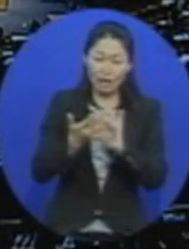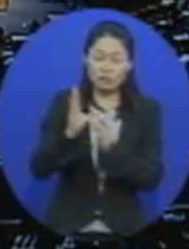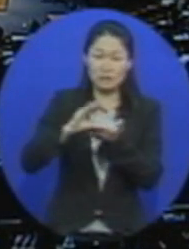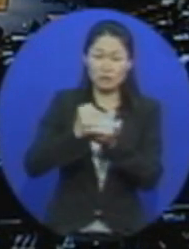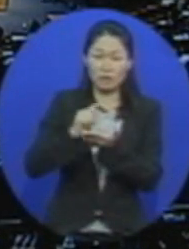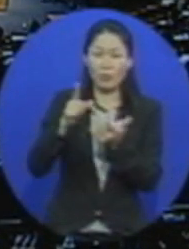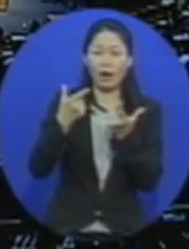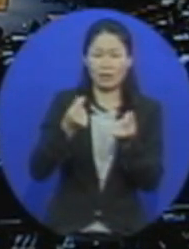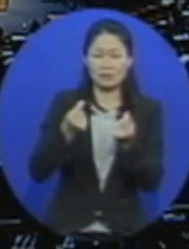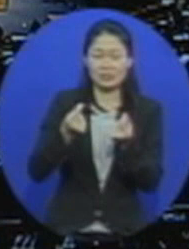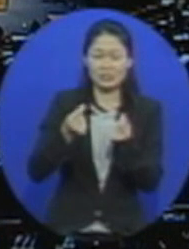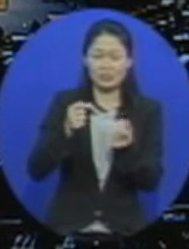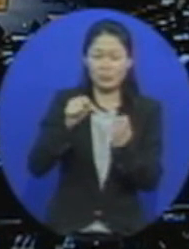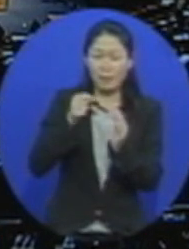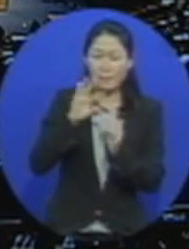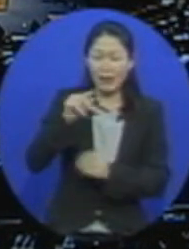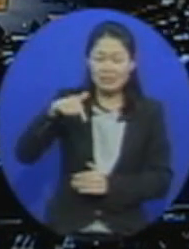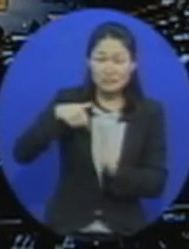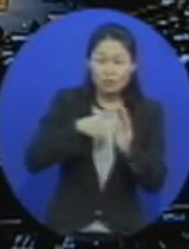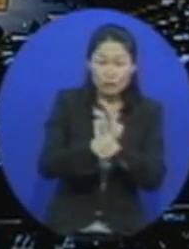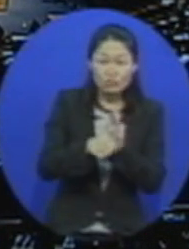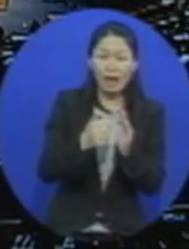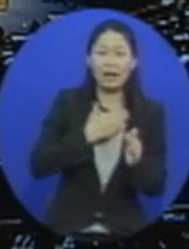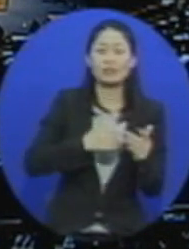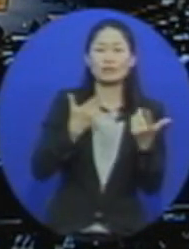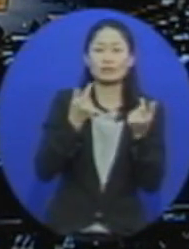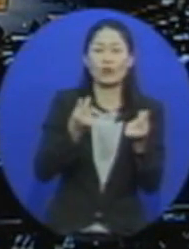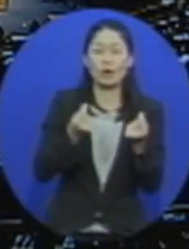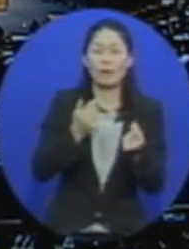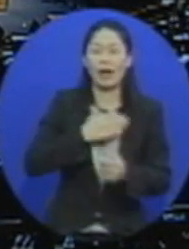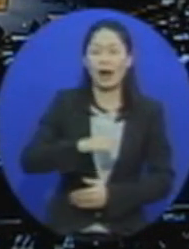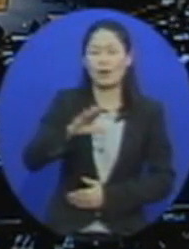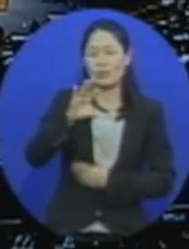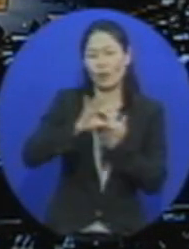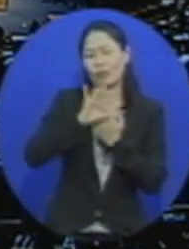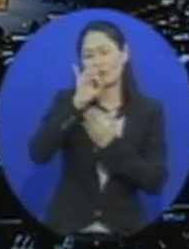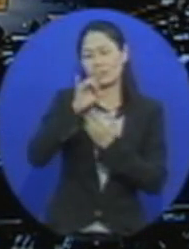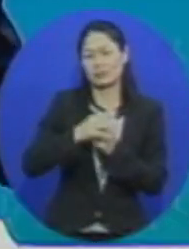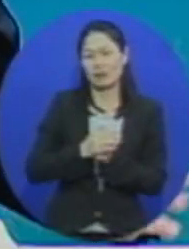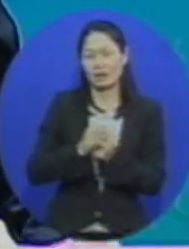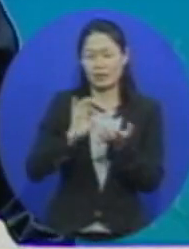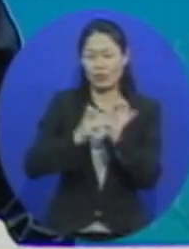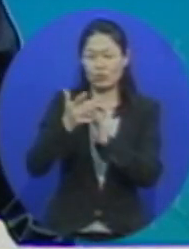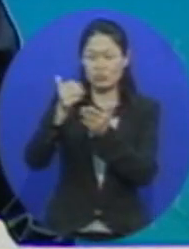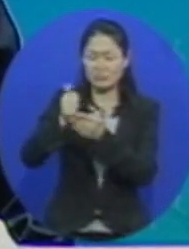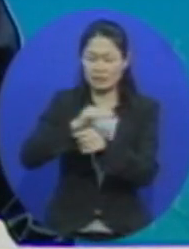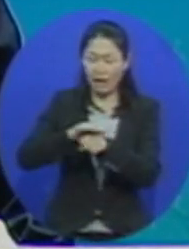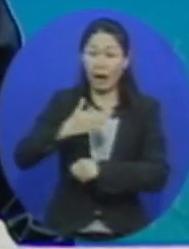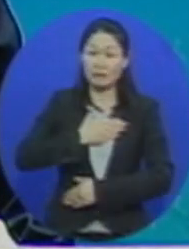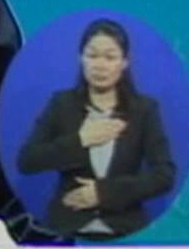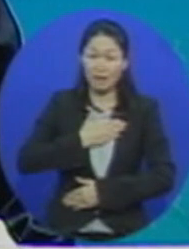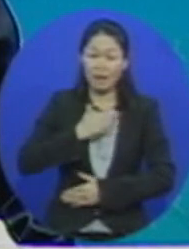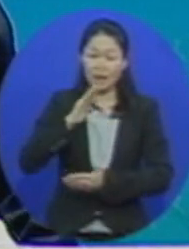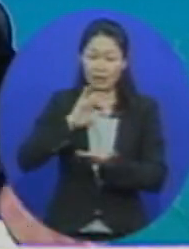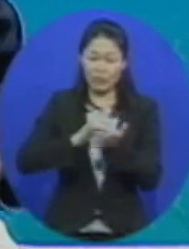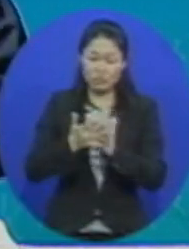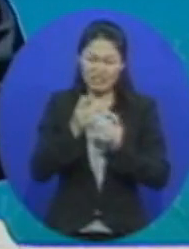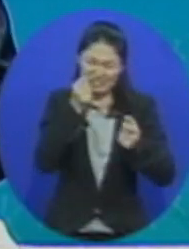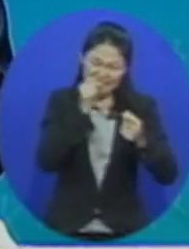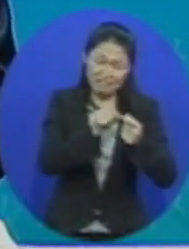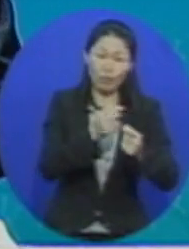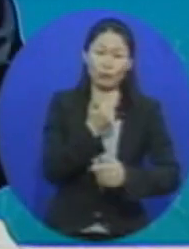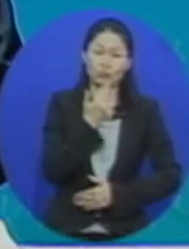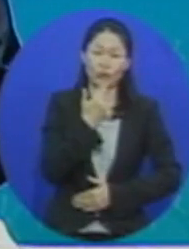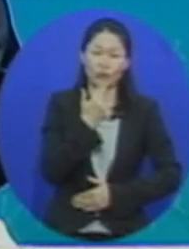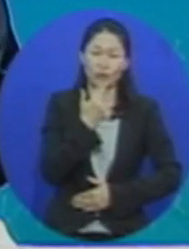알면 안 된다는 거죠 예수님에 대해서 잘 알지만 예수님 같이 나지는 않아요 예수님과